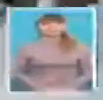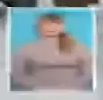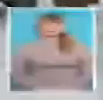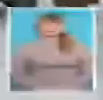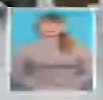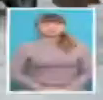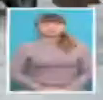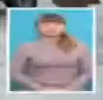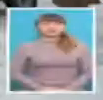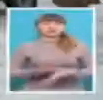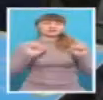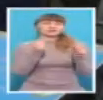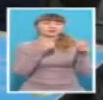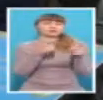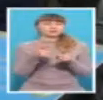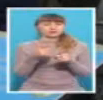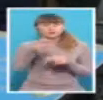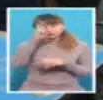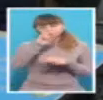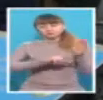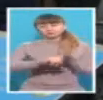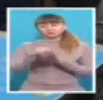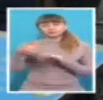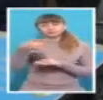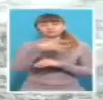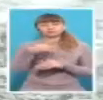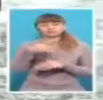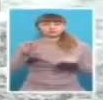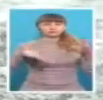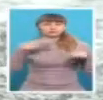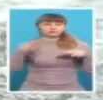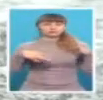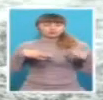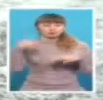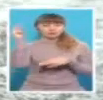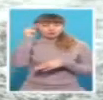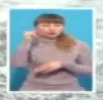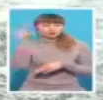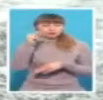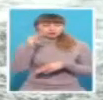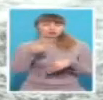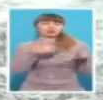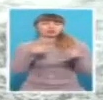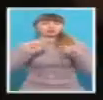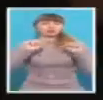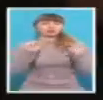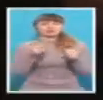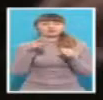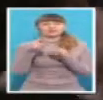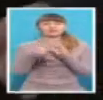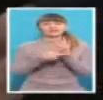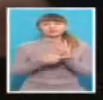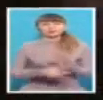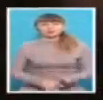Қыс 2018. Облыста құтқарушылардың дәстүрлі оқу жаттығуы басталды. Қысқы маусымда төтенше жағдайлар бола қалса,